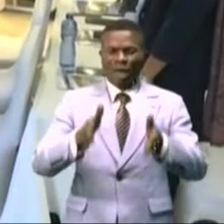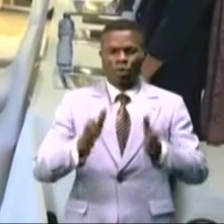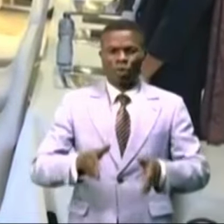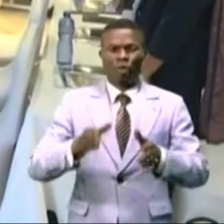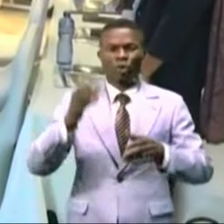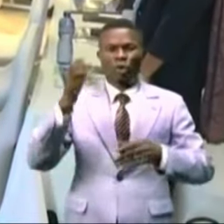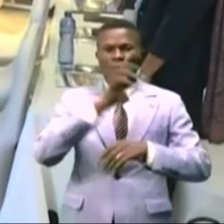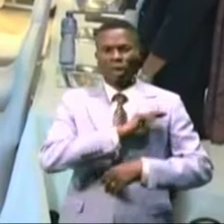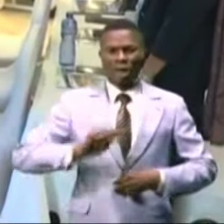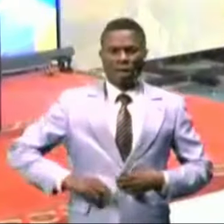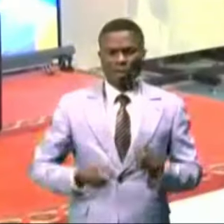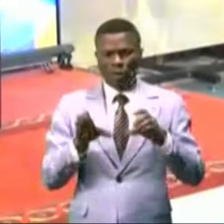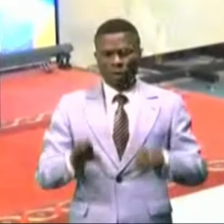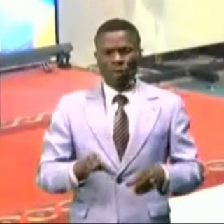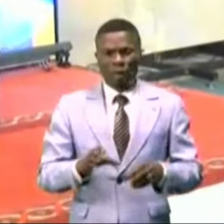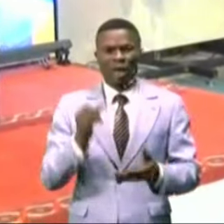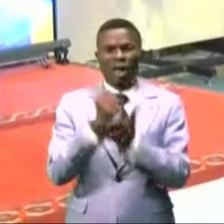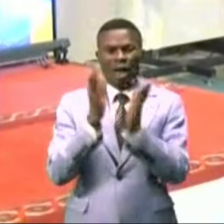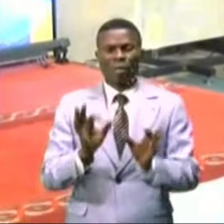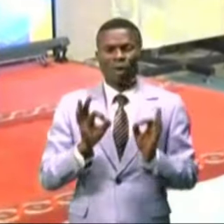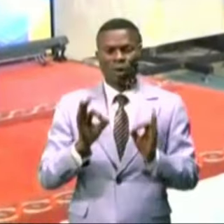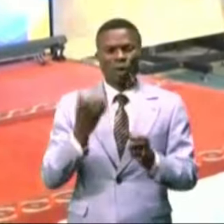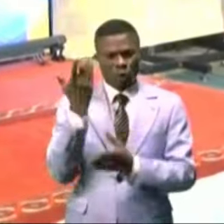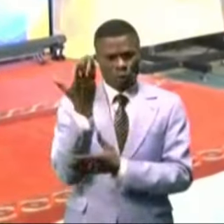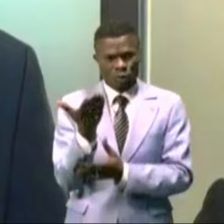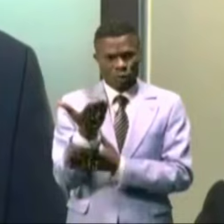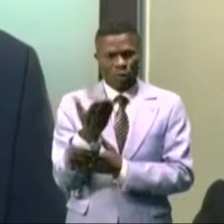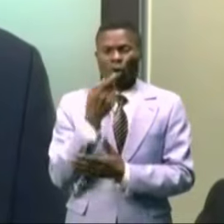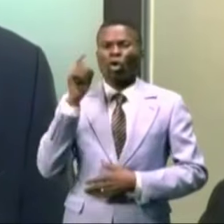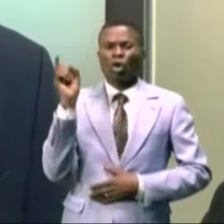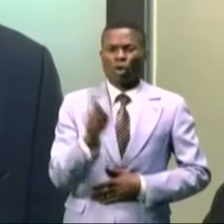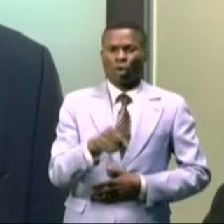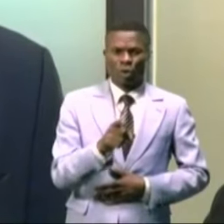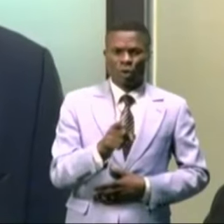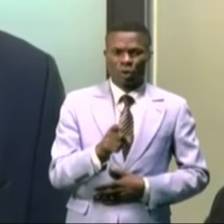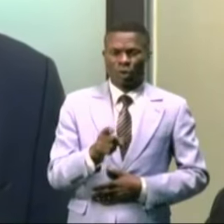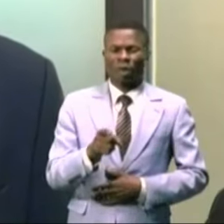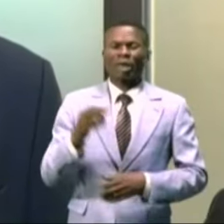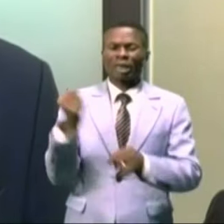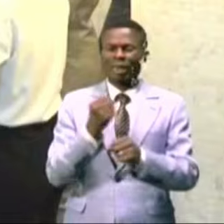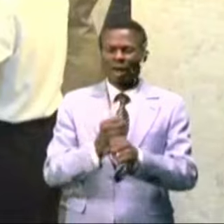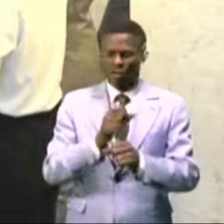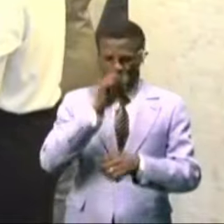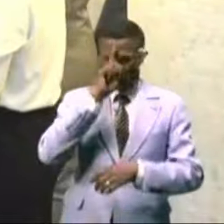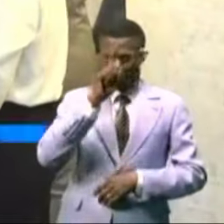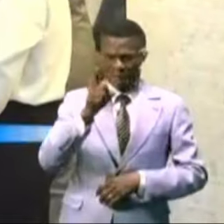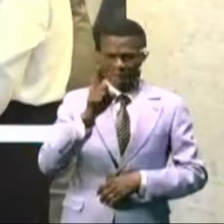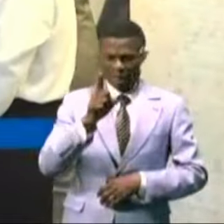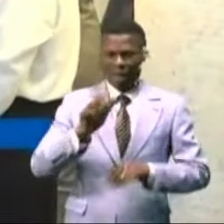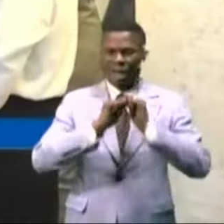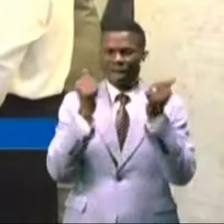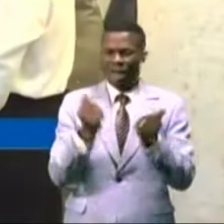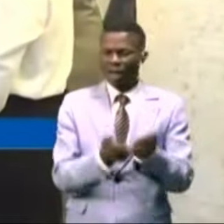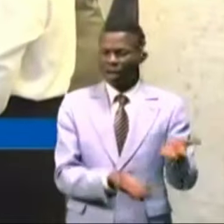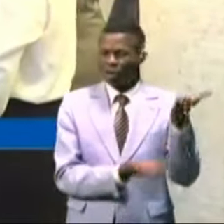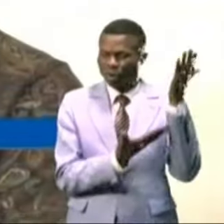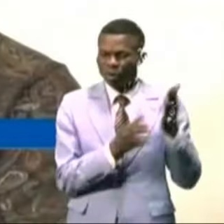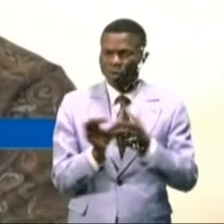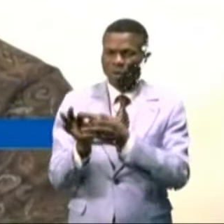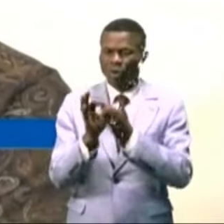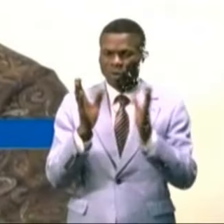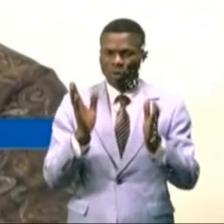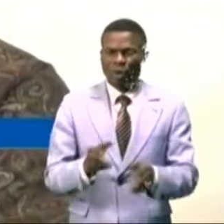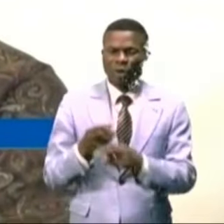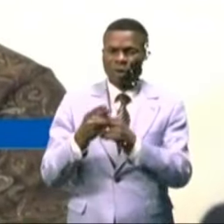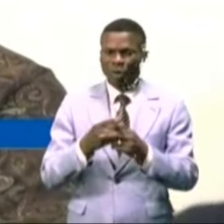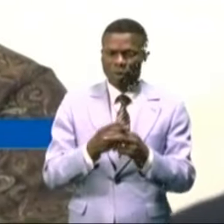Ces nouvelles ambassadeurs sont désormais appelés à imposer par leur savoir-faire l'agence de pilotage de coordination et de